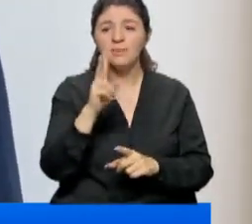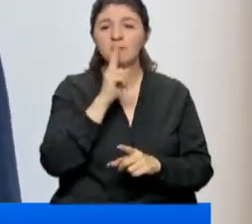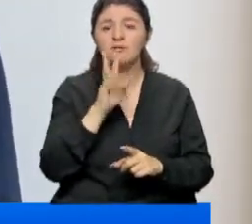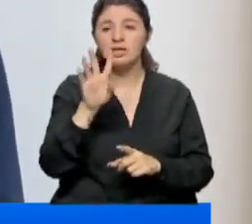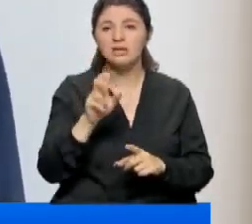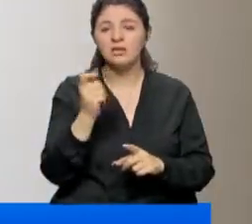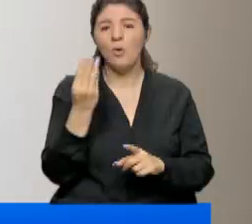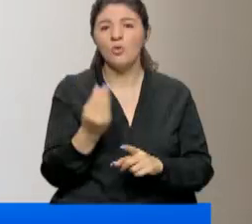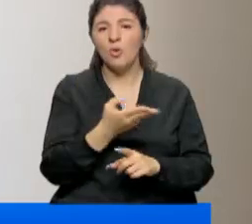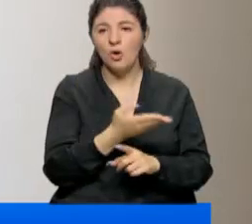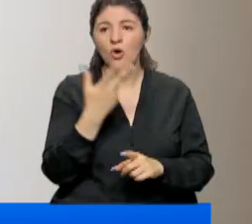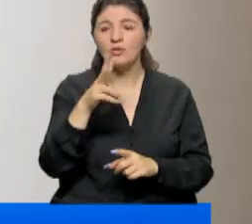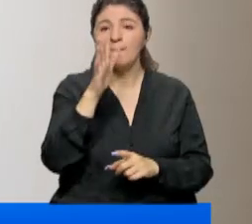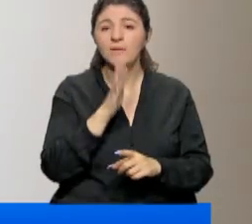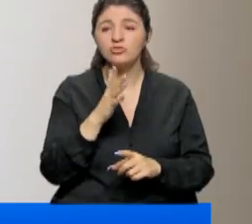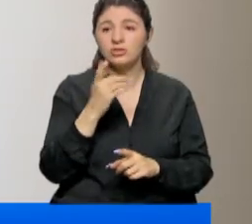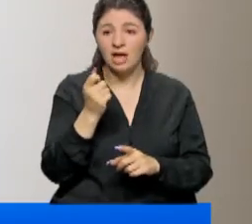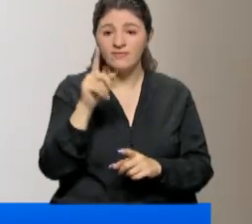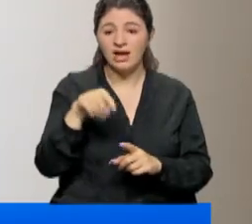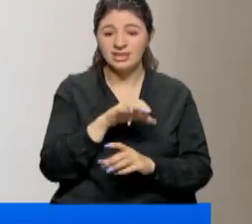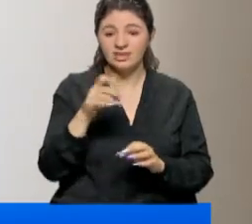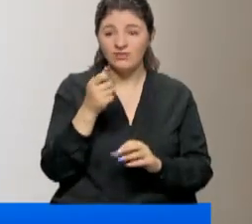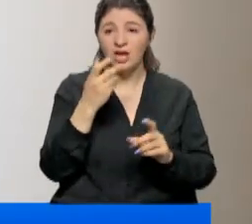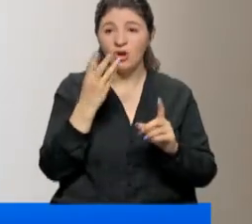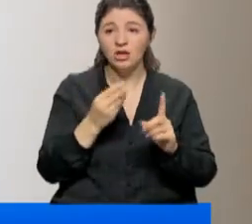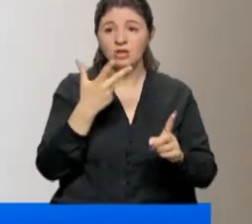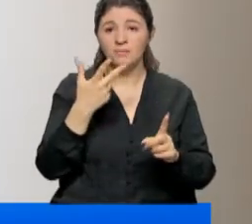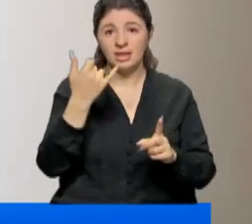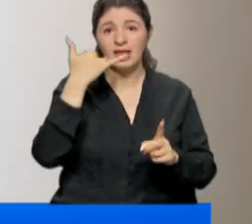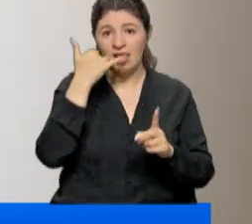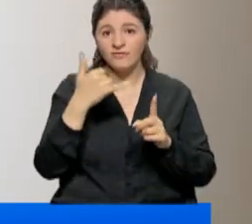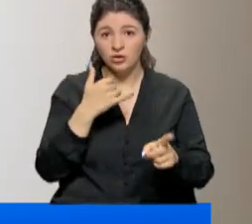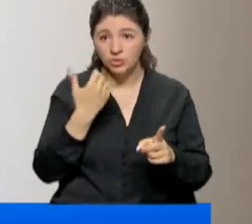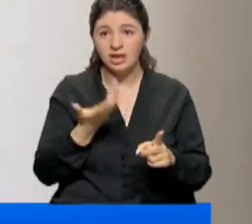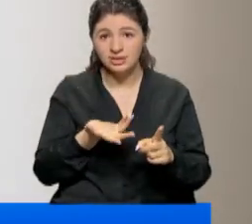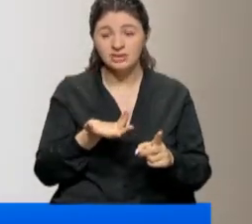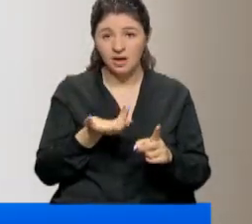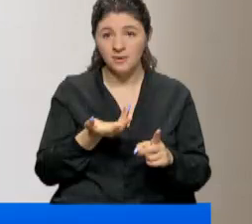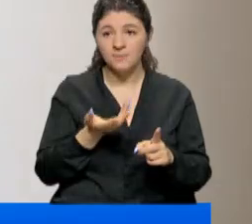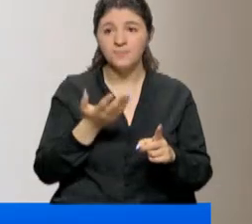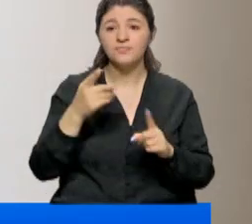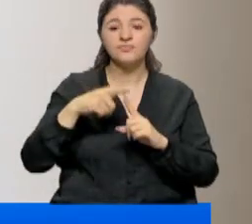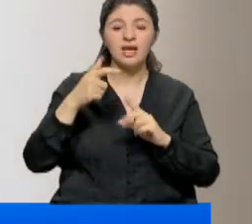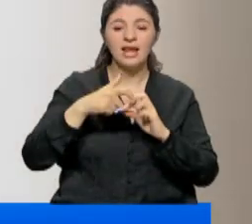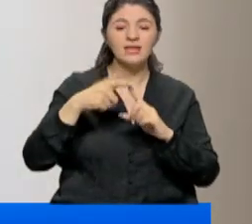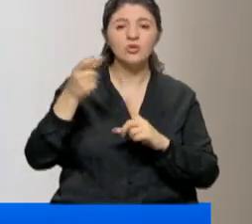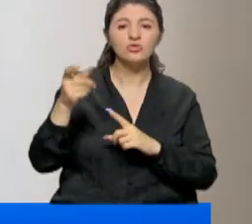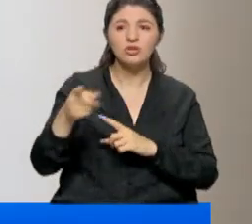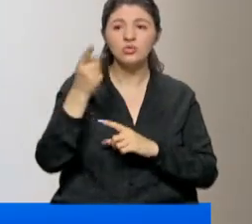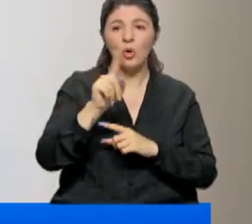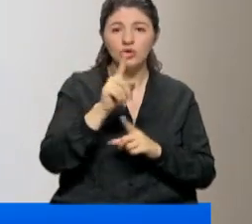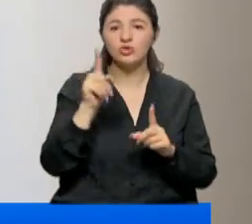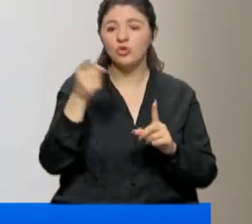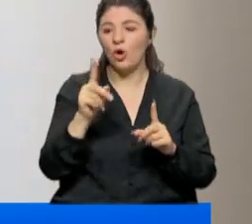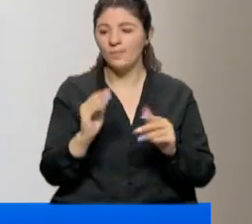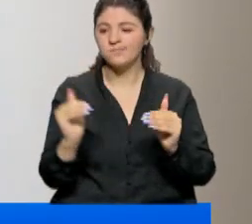4248 Olmadı 3500 Lira vergisiz fiyatı 3500 lira olan bir cep telefonunda ise TRT Bandır ücretin 100'de